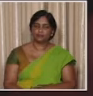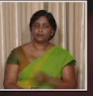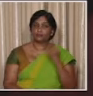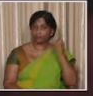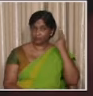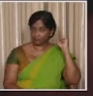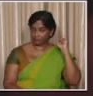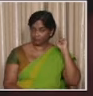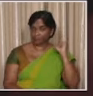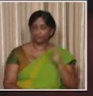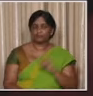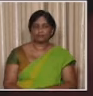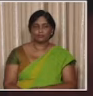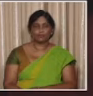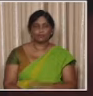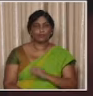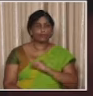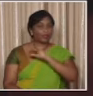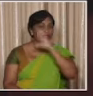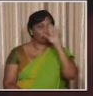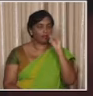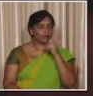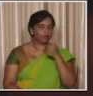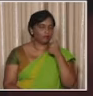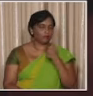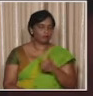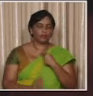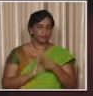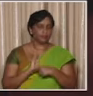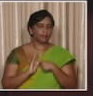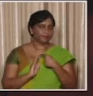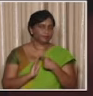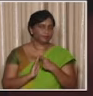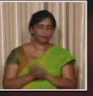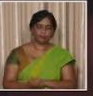ඊයේ දවස හරි වැදගත් අපේ රටට.